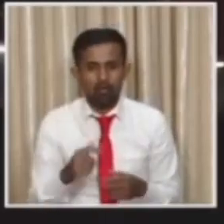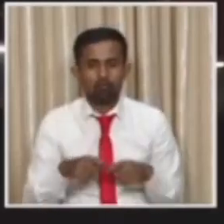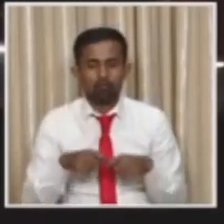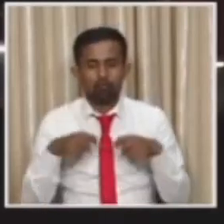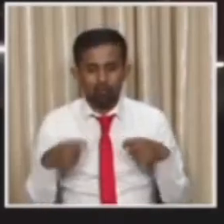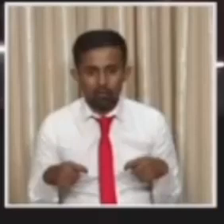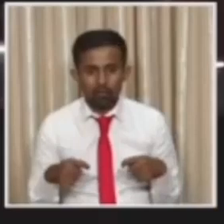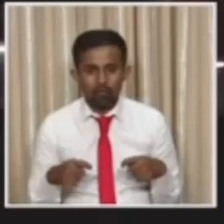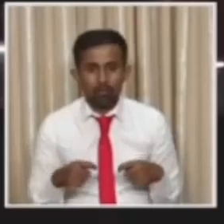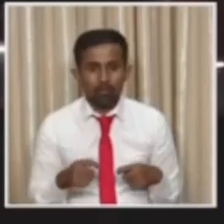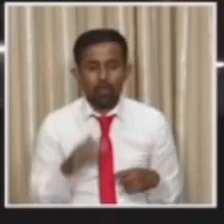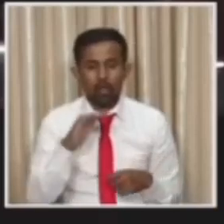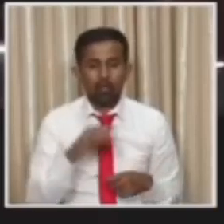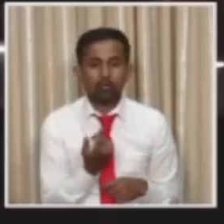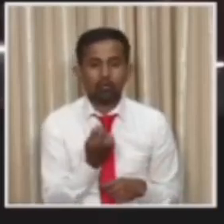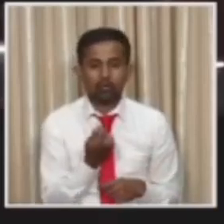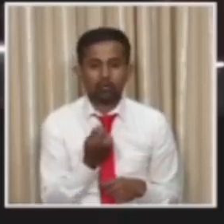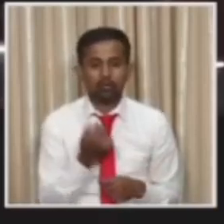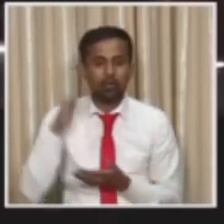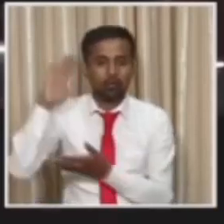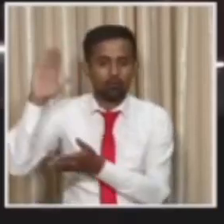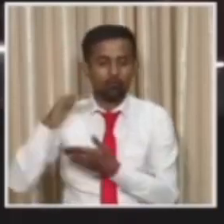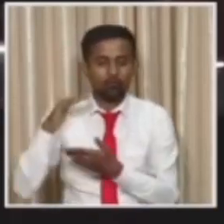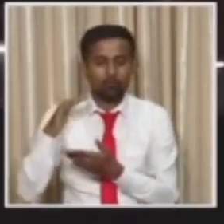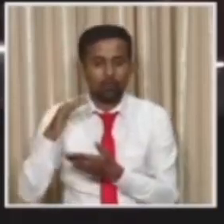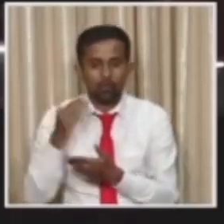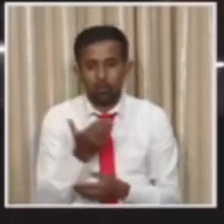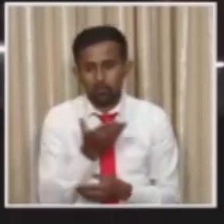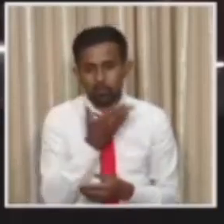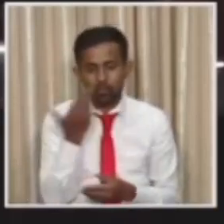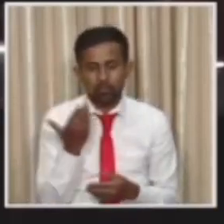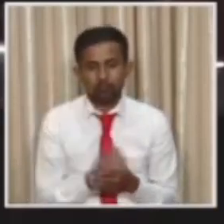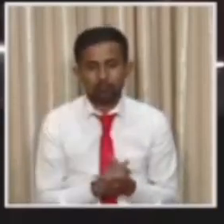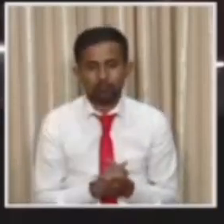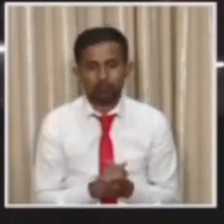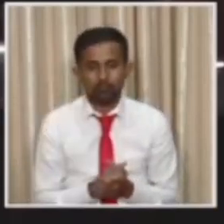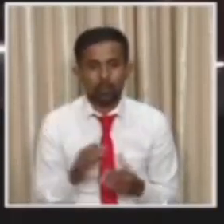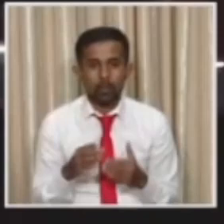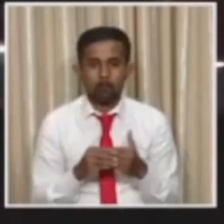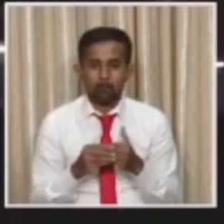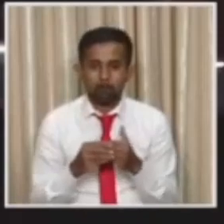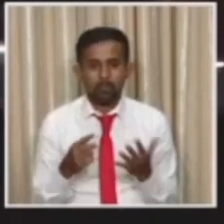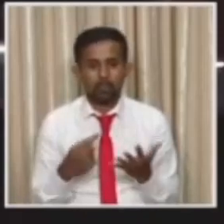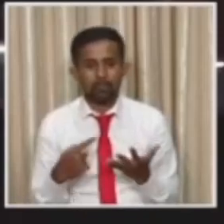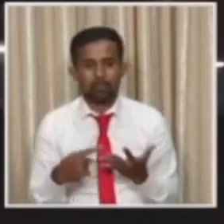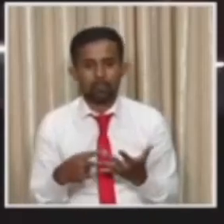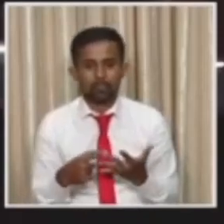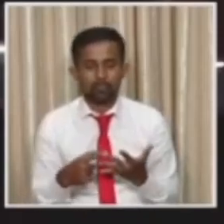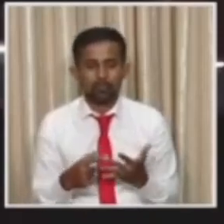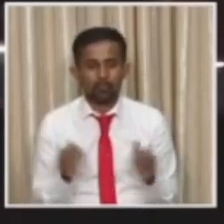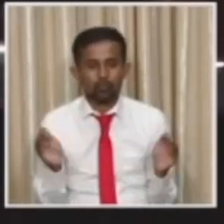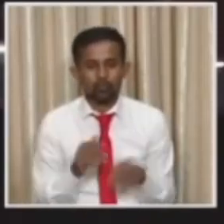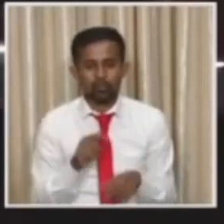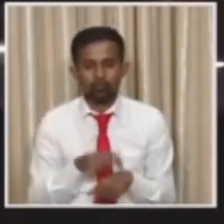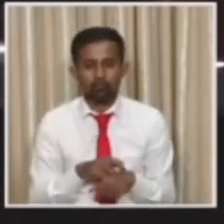වියදමකින් අඩු මුදලකින් ඒවා ගේන එන්න පිටරටවලින් හැකි වුණා හැබැයි මේ ප්ලාස්ටික් දේවල් තාම කෙටි කාලය